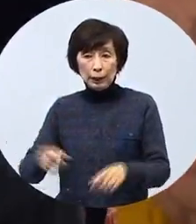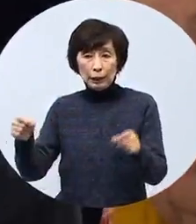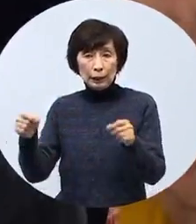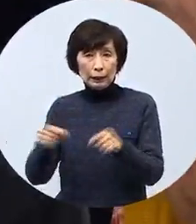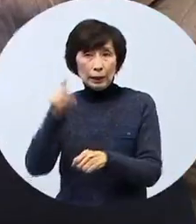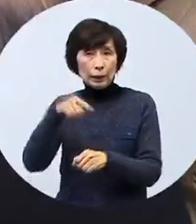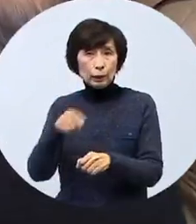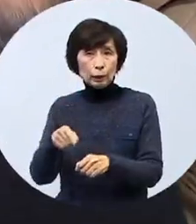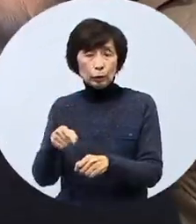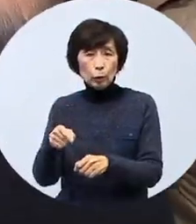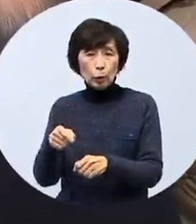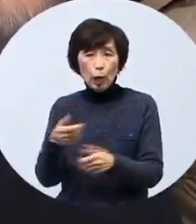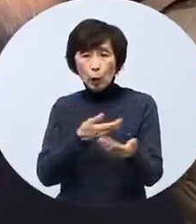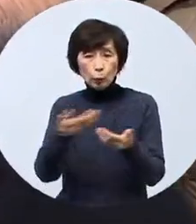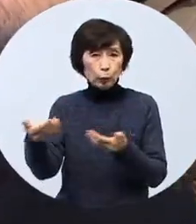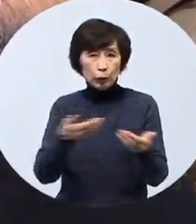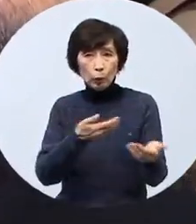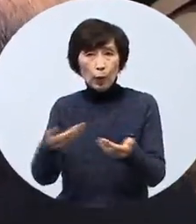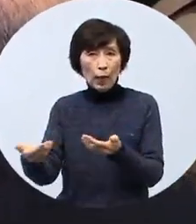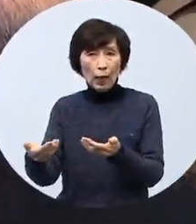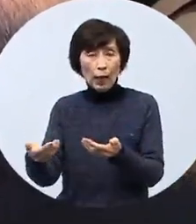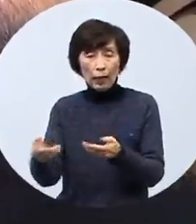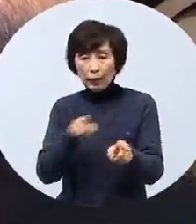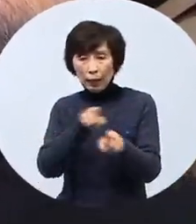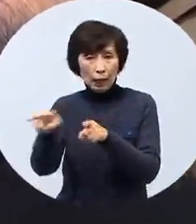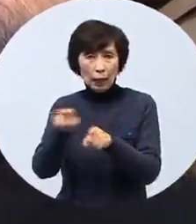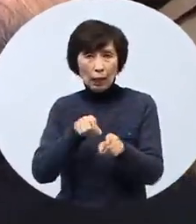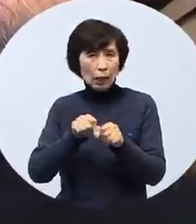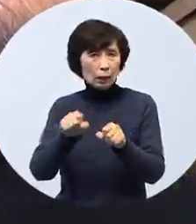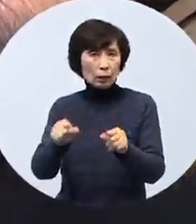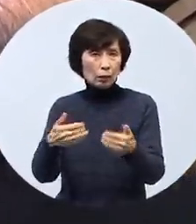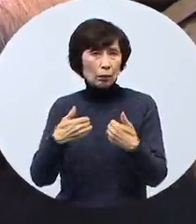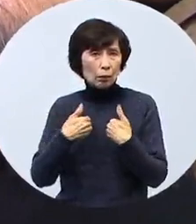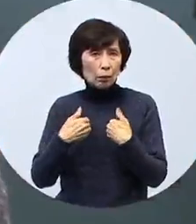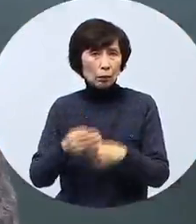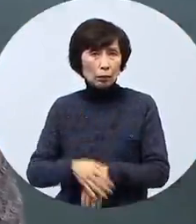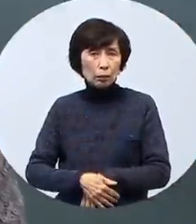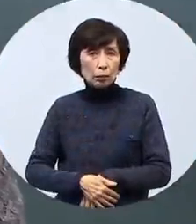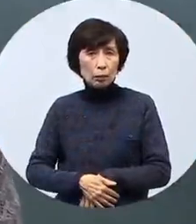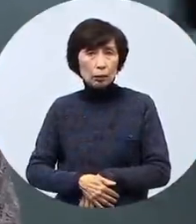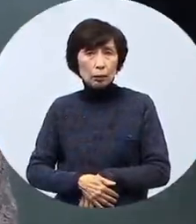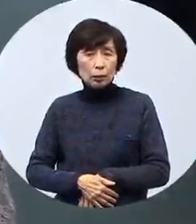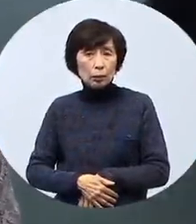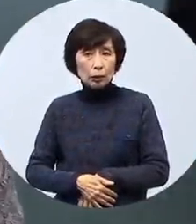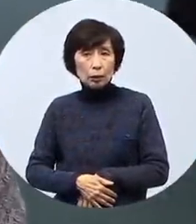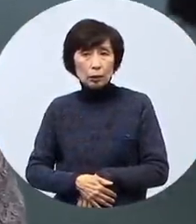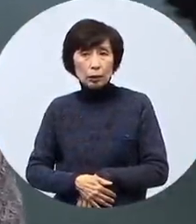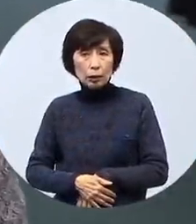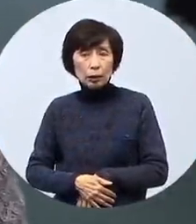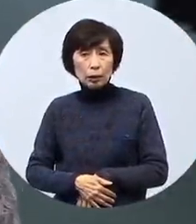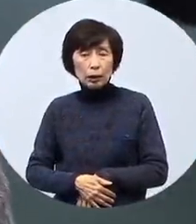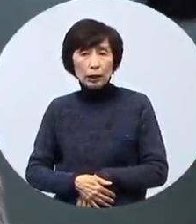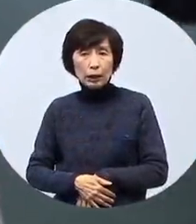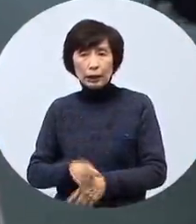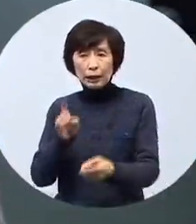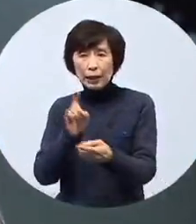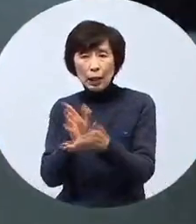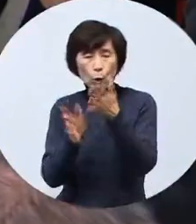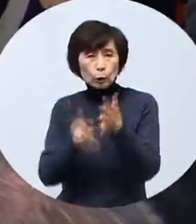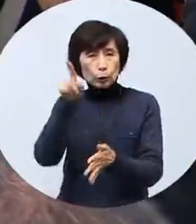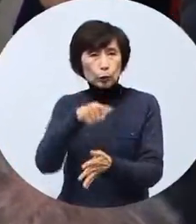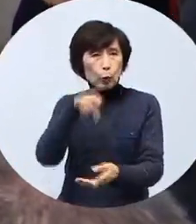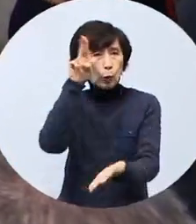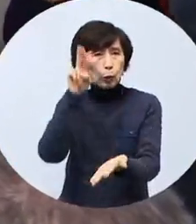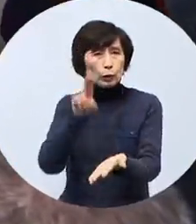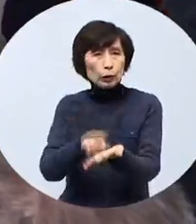その振り分けの、あれをやって、どんどん采配、これどっちってこう、外部対応する人が誰かっていうのを決めて、